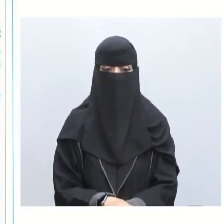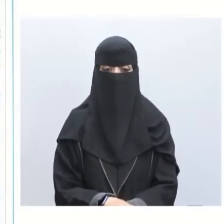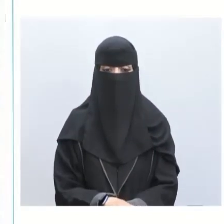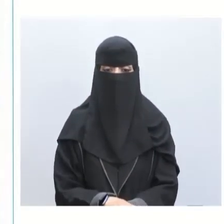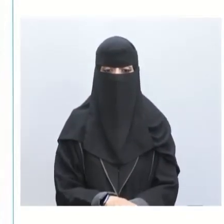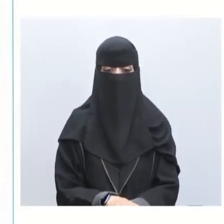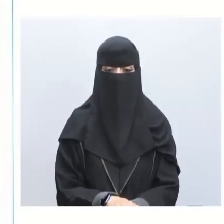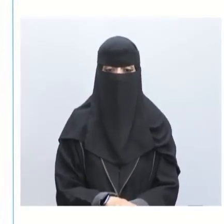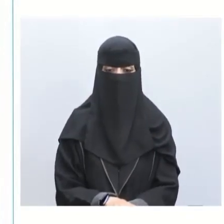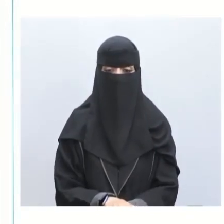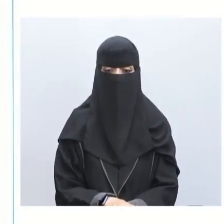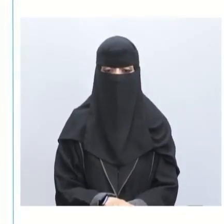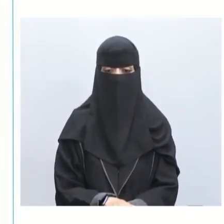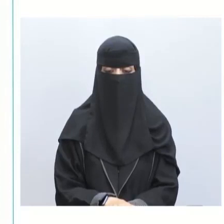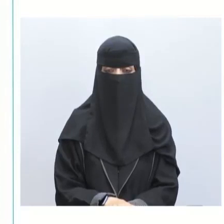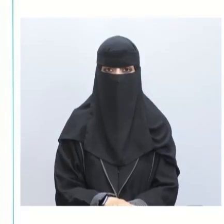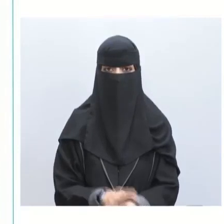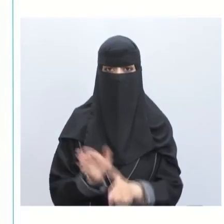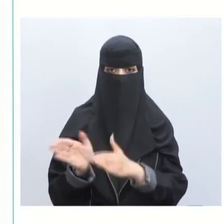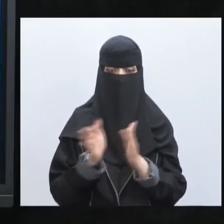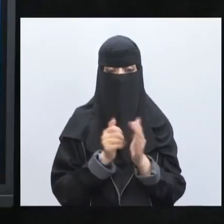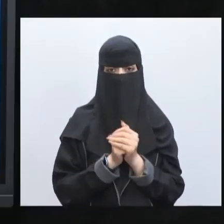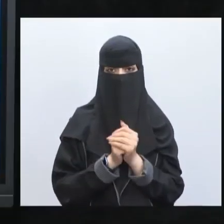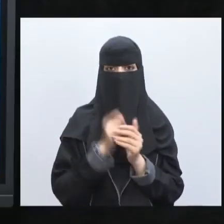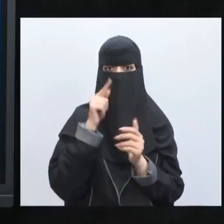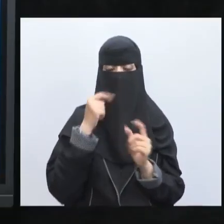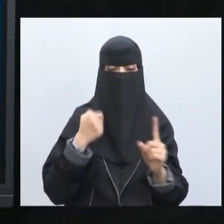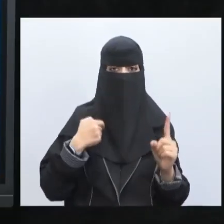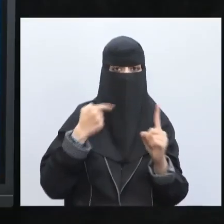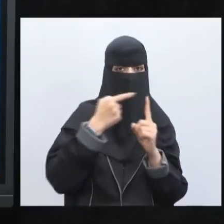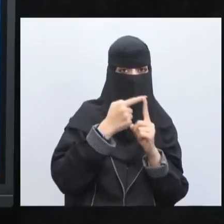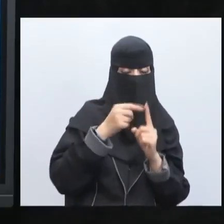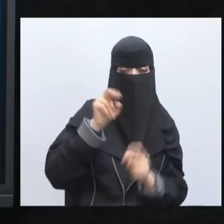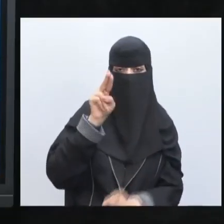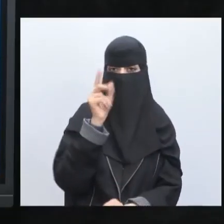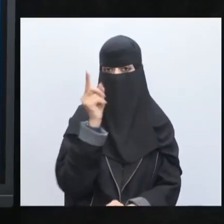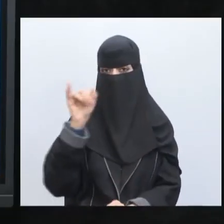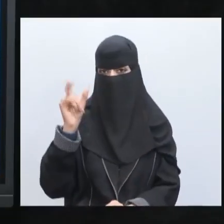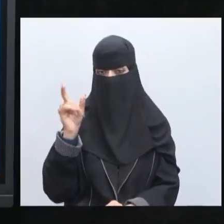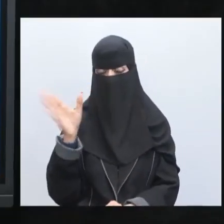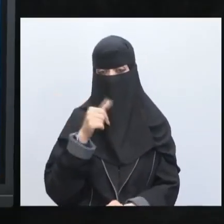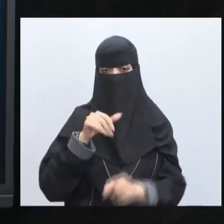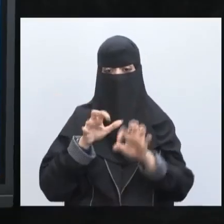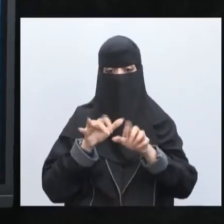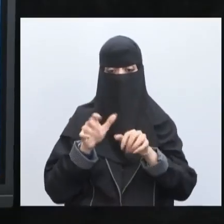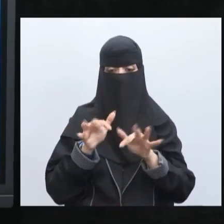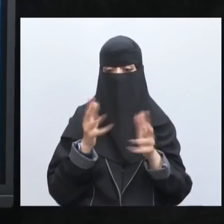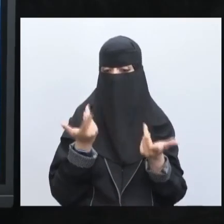الالكتروني ن ندخل درسنا دوافع التنمر الالكتروني دوافع